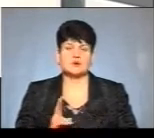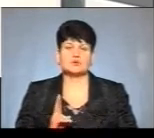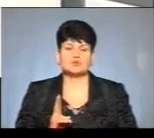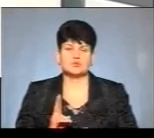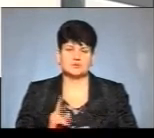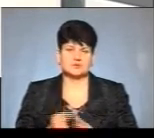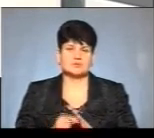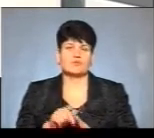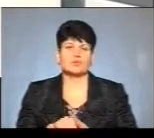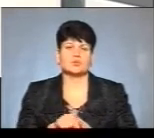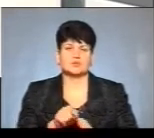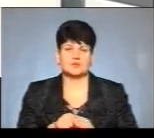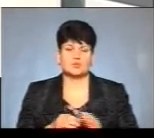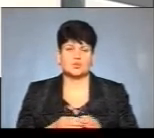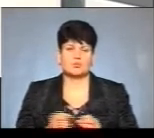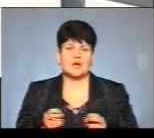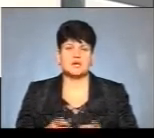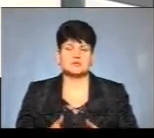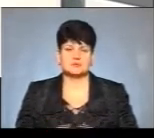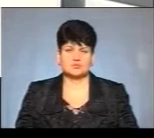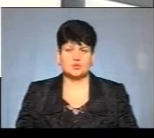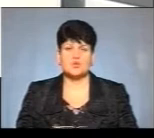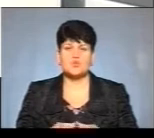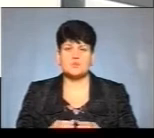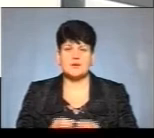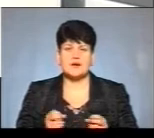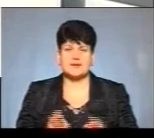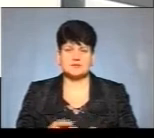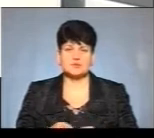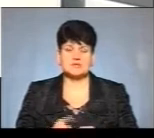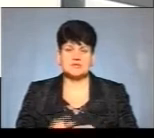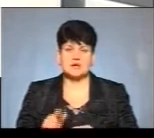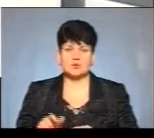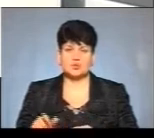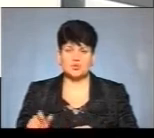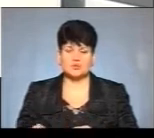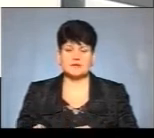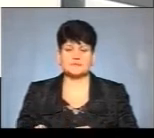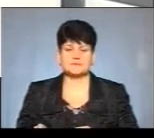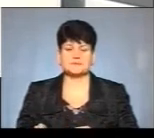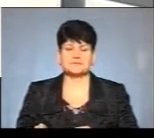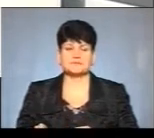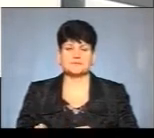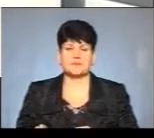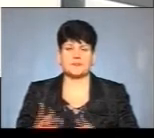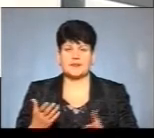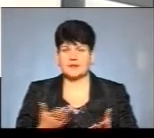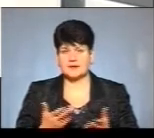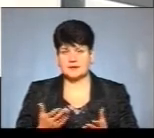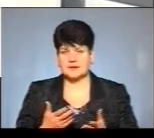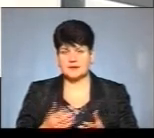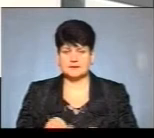ласка, хто саме належить до груп ризику? До груп ризику належать люди, це які